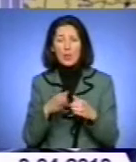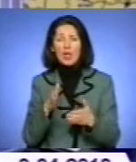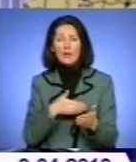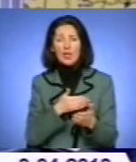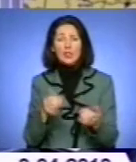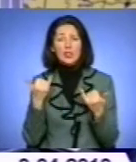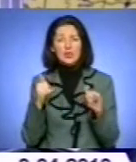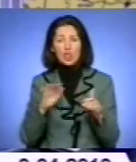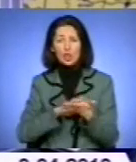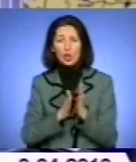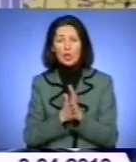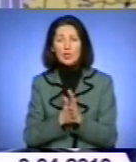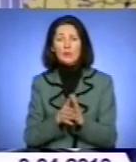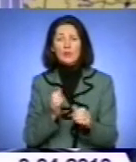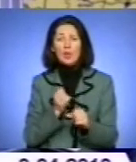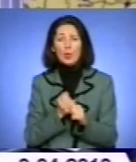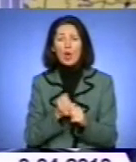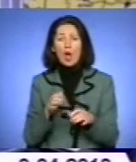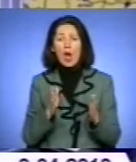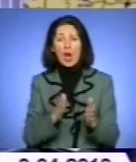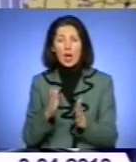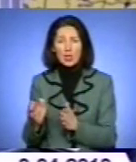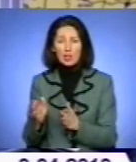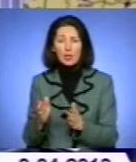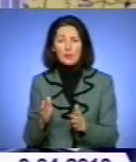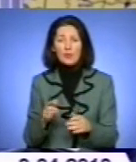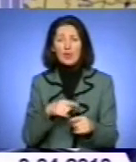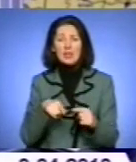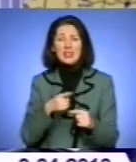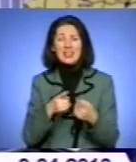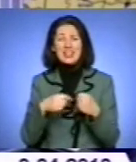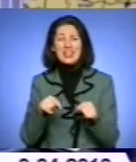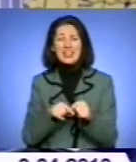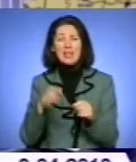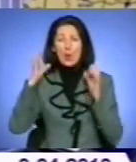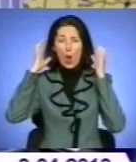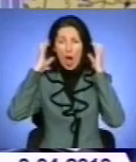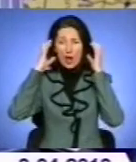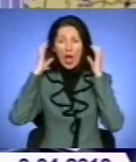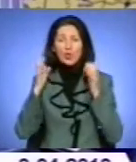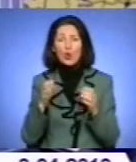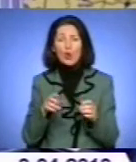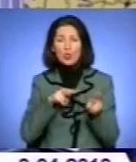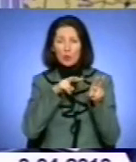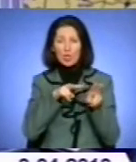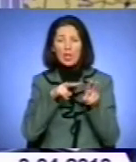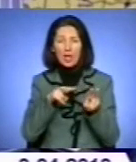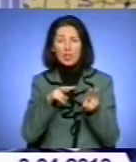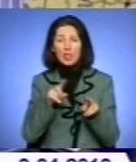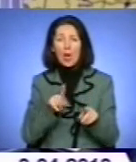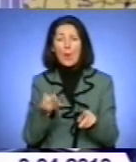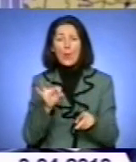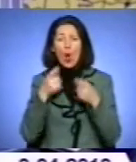ситуацій, впроваджено режим своєчасного і достовірного доведення через систему районного проводового радіомовлення і пустів спостереження про